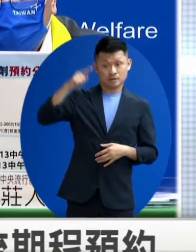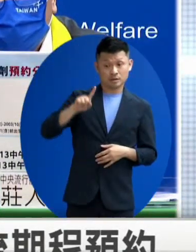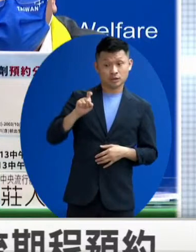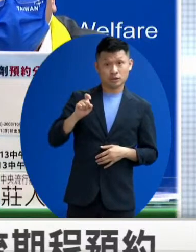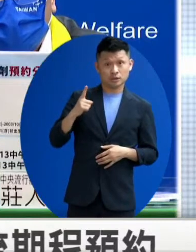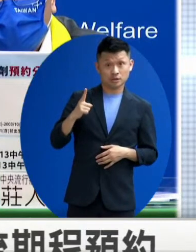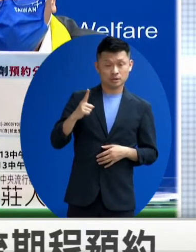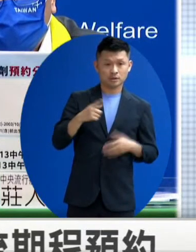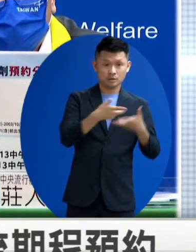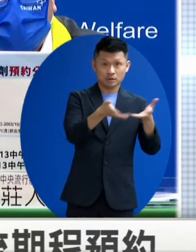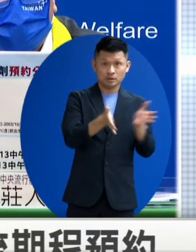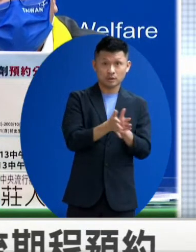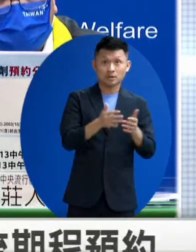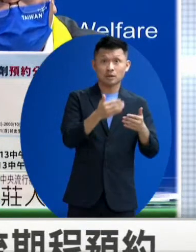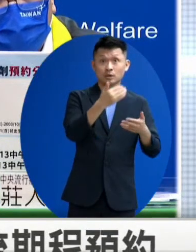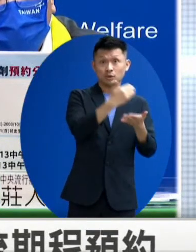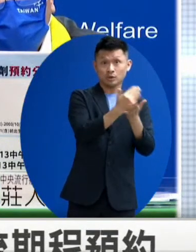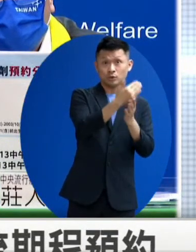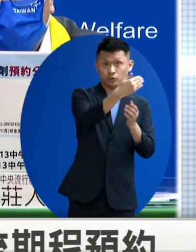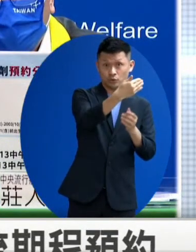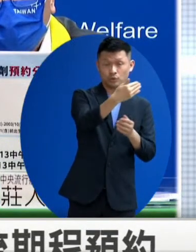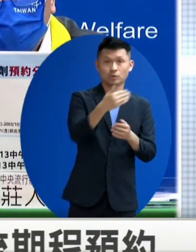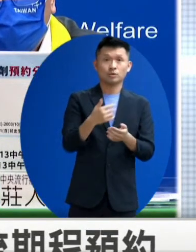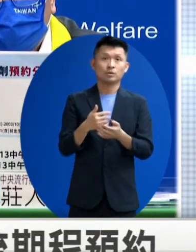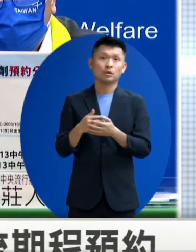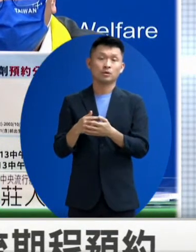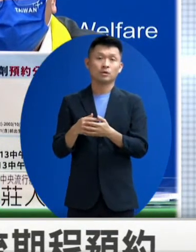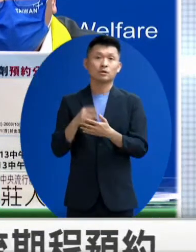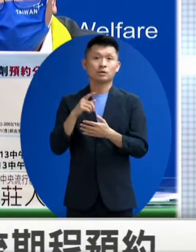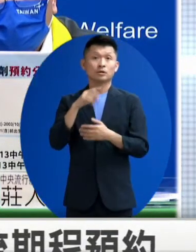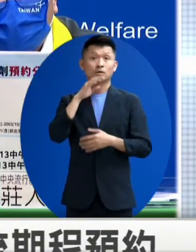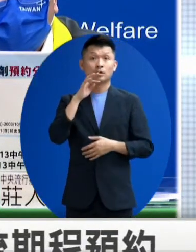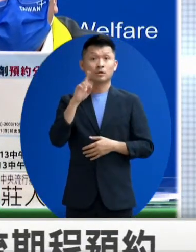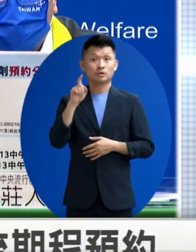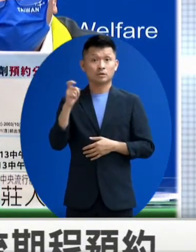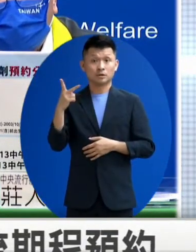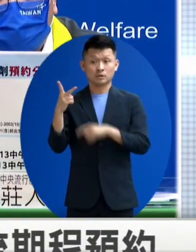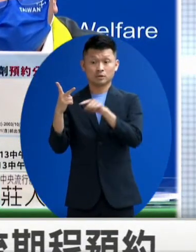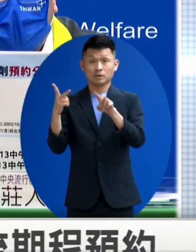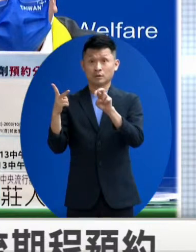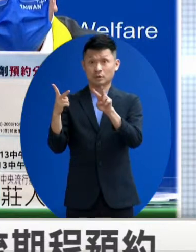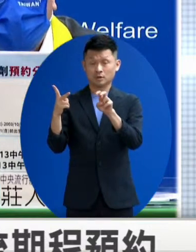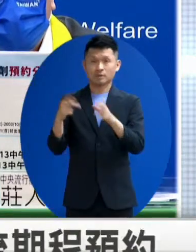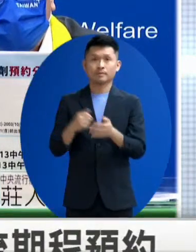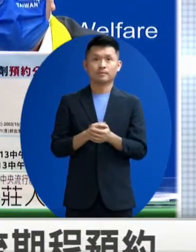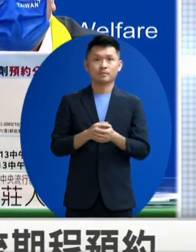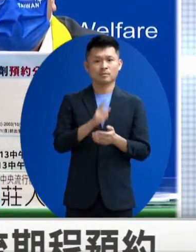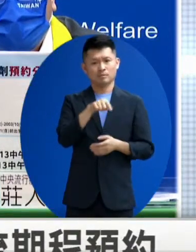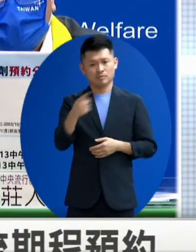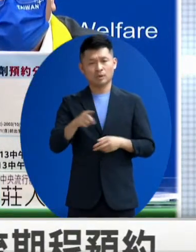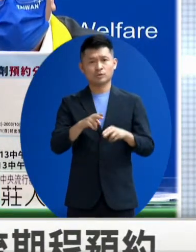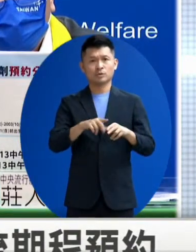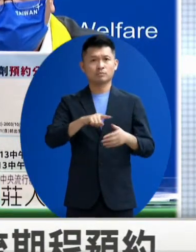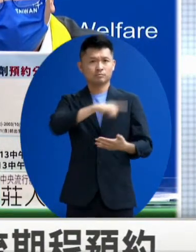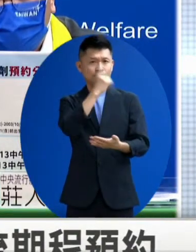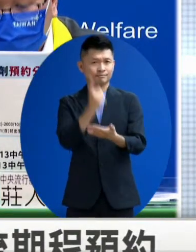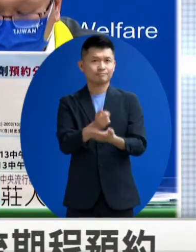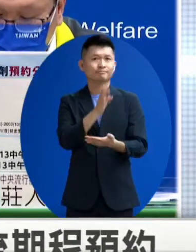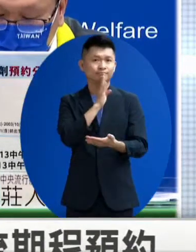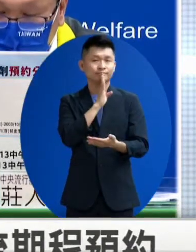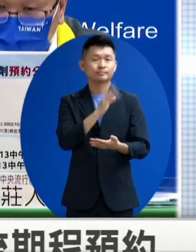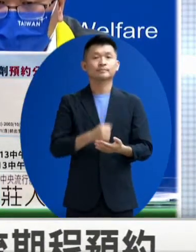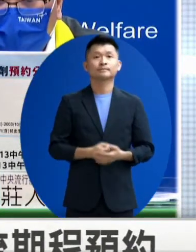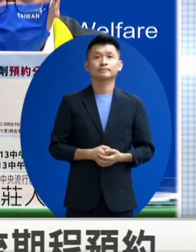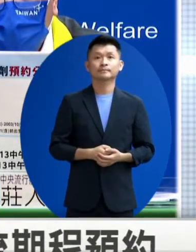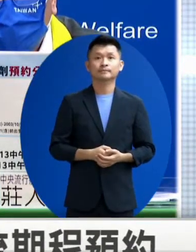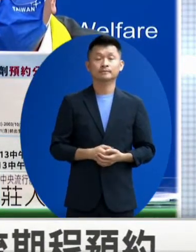有的第九类，还有12到22，好，那47岁再往下开来就是全部啦。我刚有说过就是全部